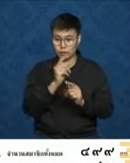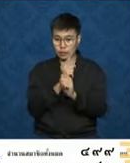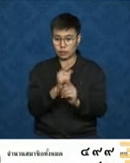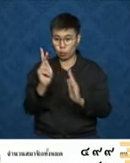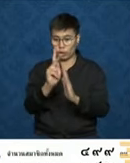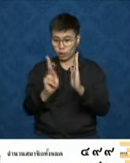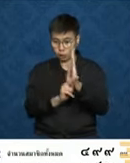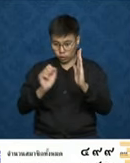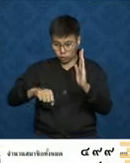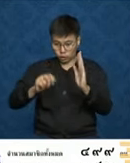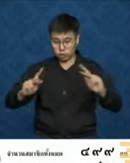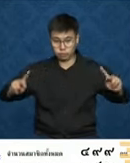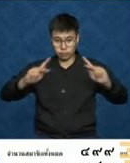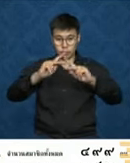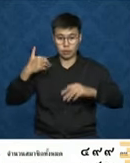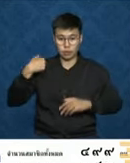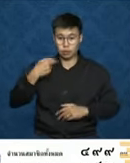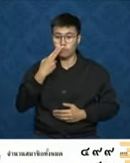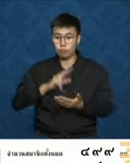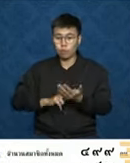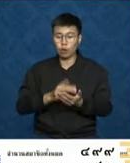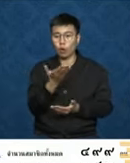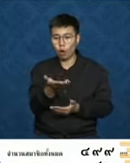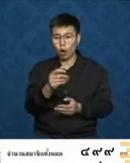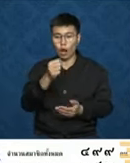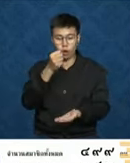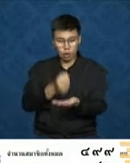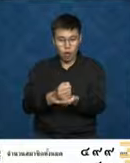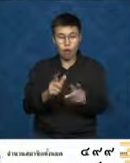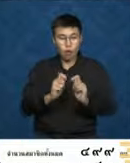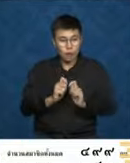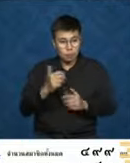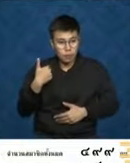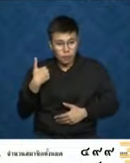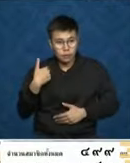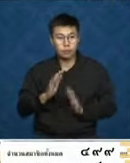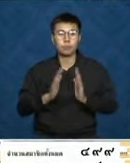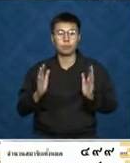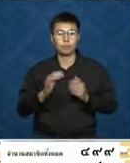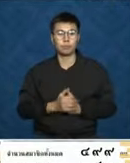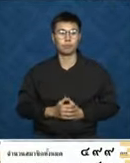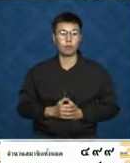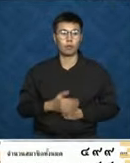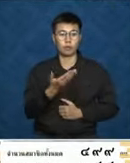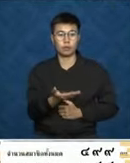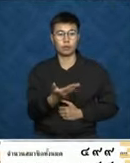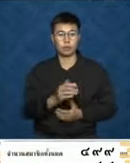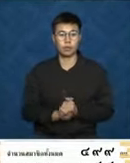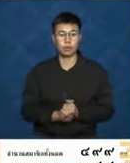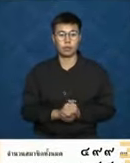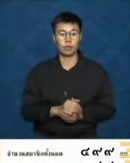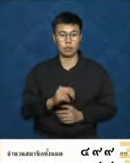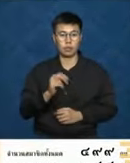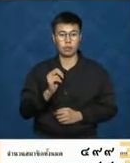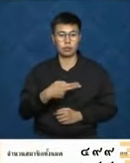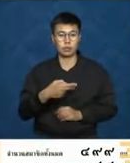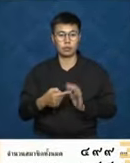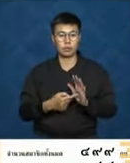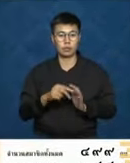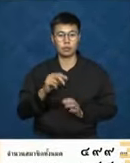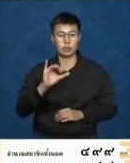ถึงมีการเลี่ยงกฎหมายโดยการขออนุญาตเป็นสำนักงานหรือไม่ขอบคุณครับขอบคุณครับเชิญท่านธัญญารีสัน